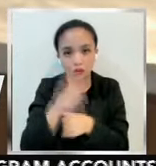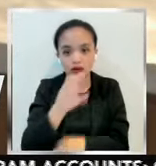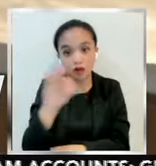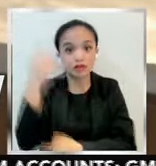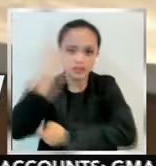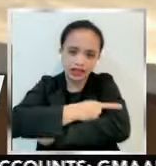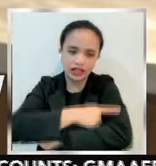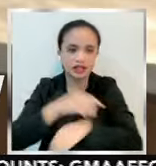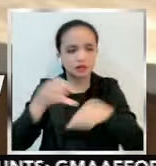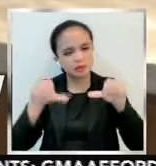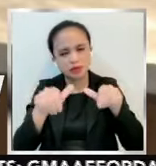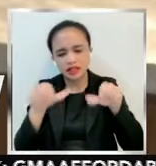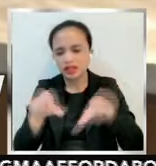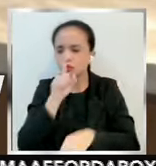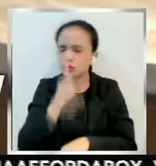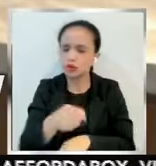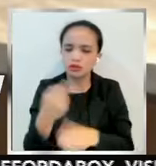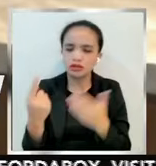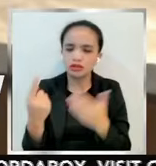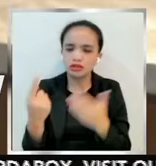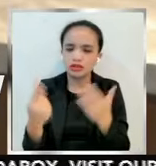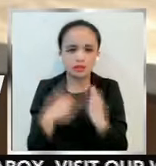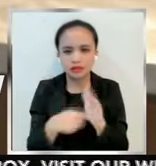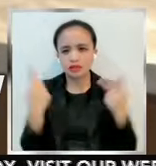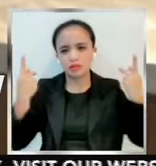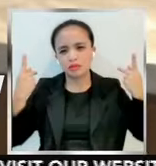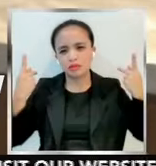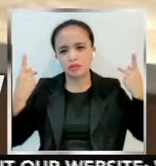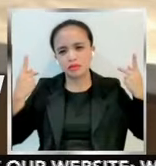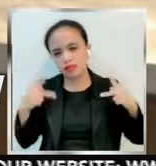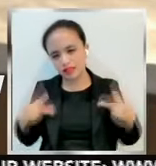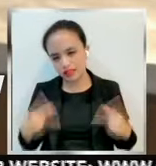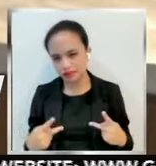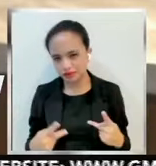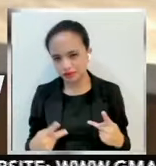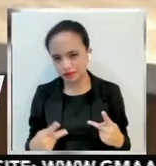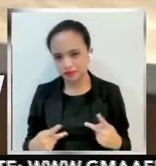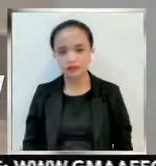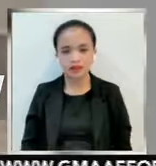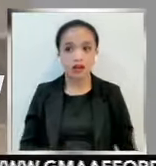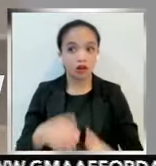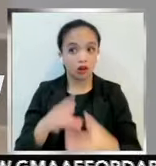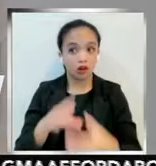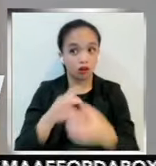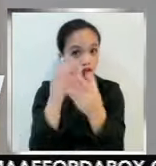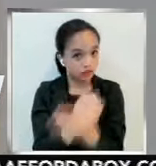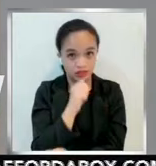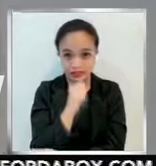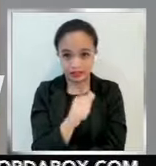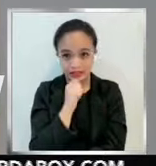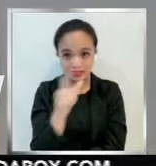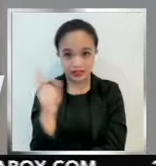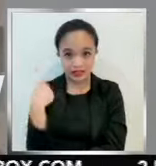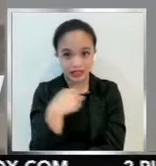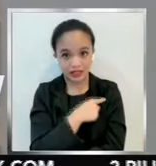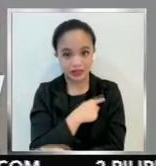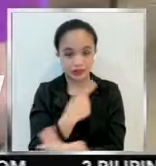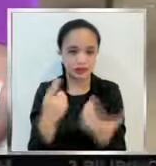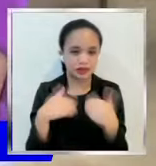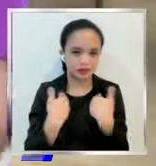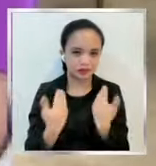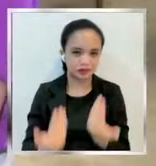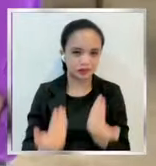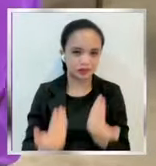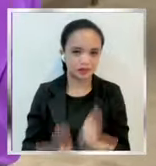minsan, masakit na talaga sa katawan. Siyempre, hindi na tayo spring chicken, di ba? Katatibayan, updated sa